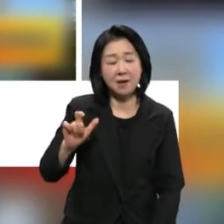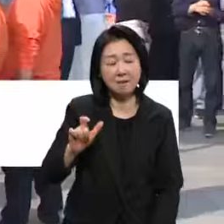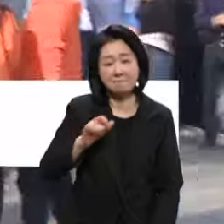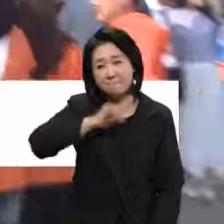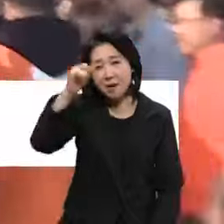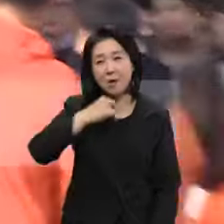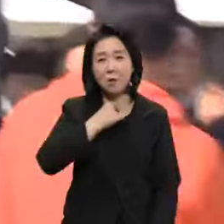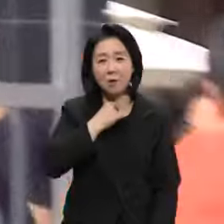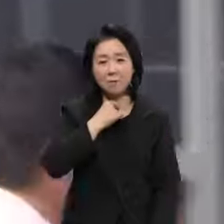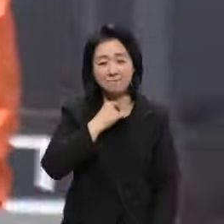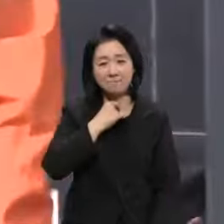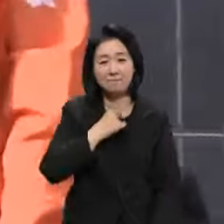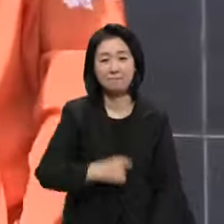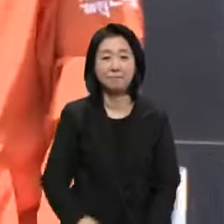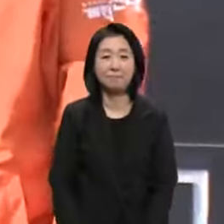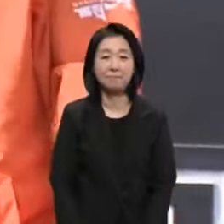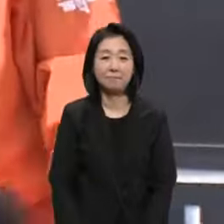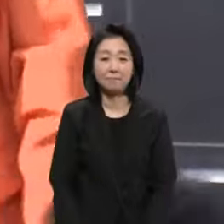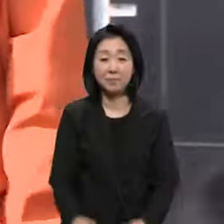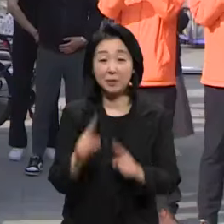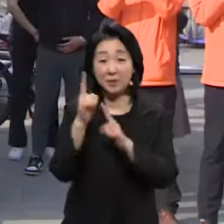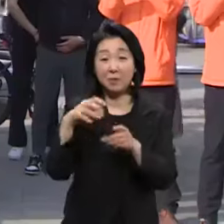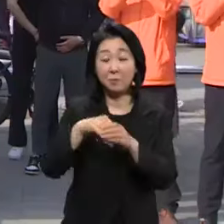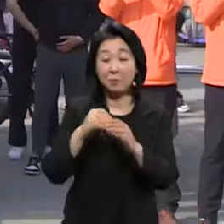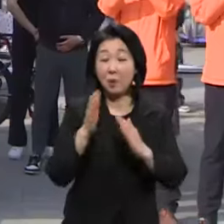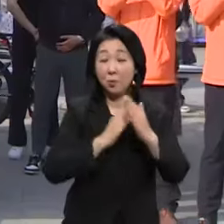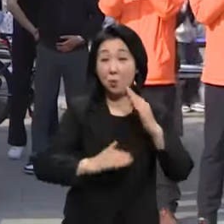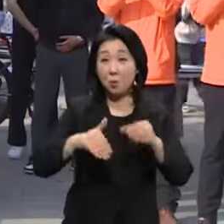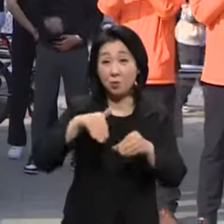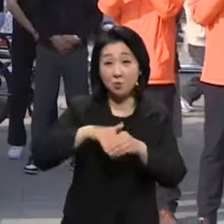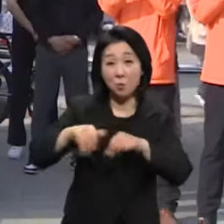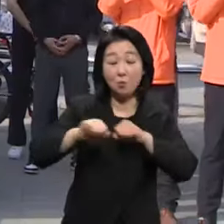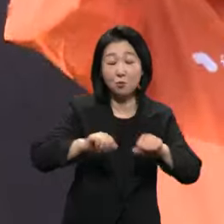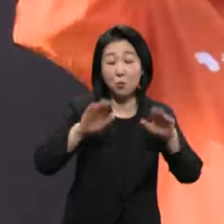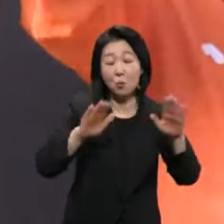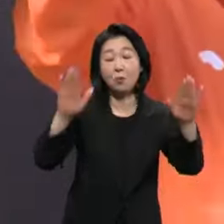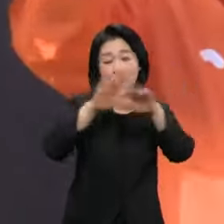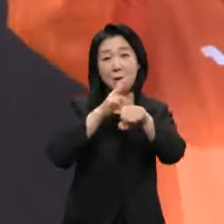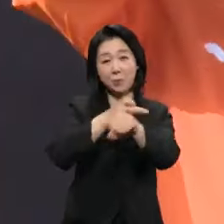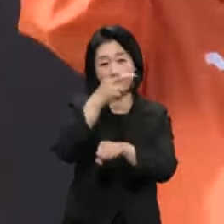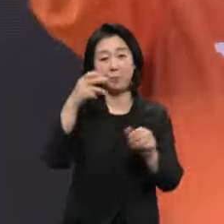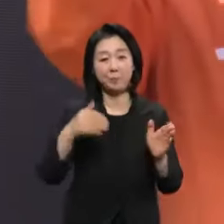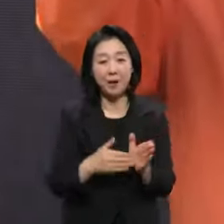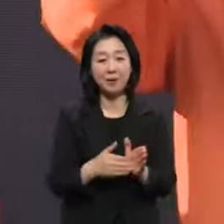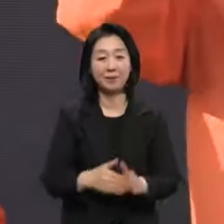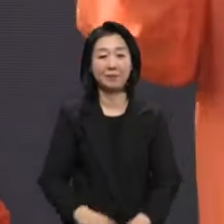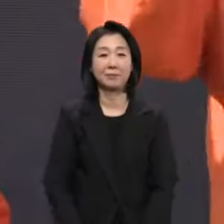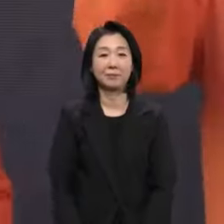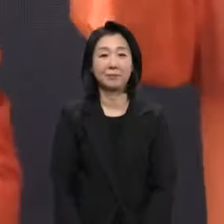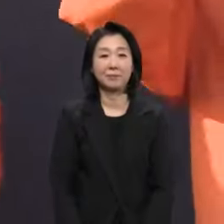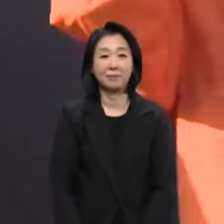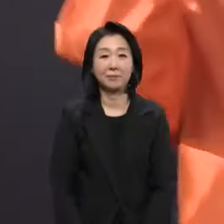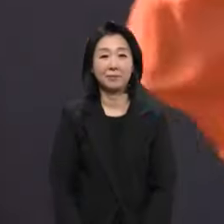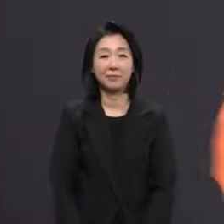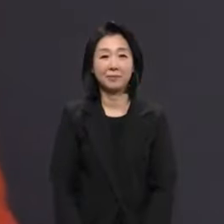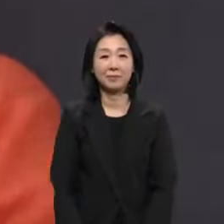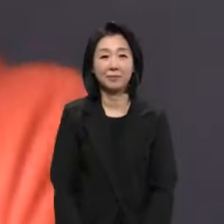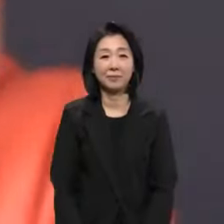의지를. 이 대표를 포함해 모든 후보들의 공식 선거운동은 오늘 밤 12시에 마무리됩니다. JTBC